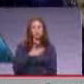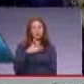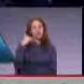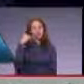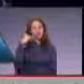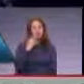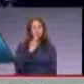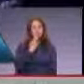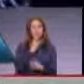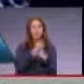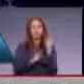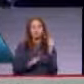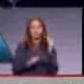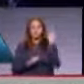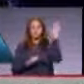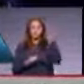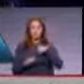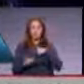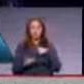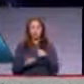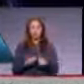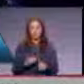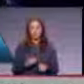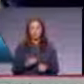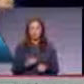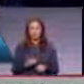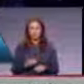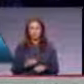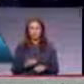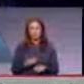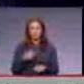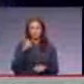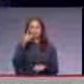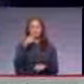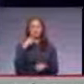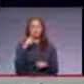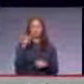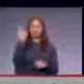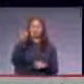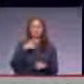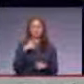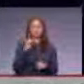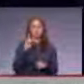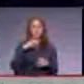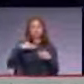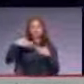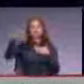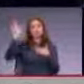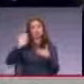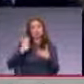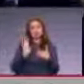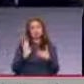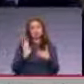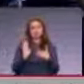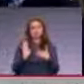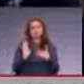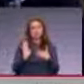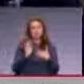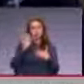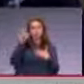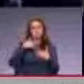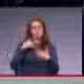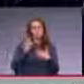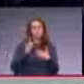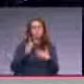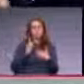يكلمه؟ بيجي يقول لي ايه وانا حد اللي عندي حاجه؟ انت مالك ومالي اسيب لك السيده